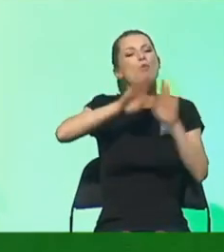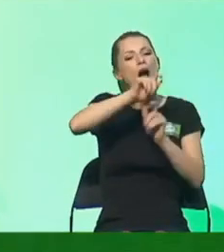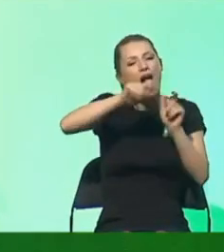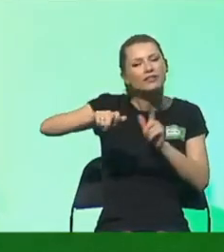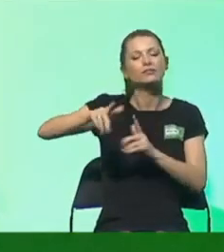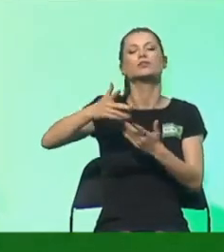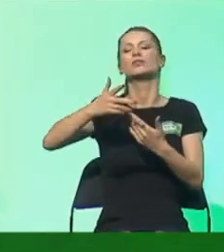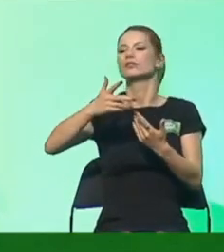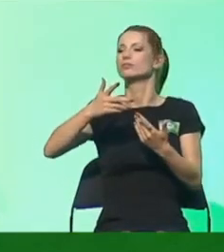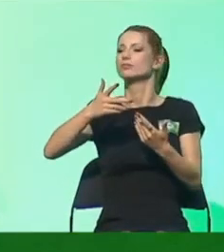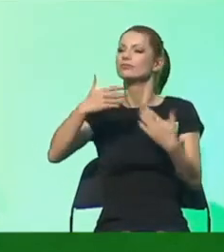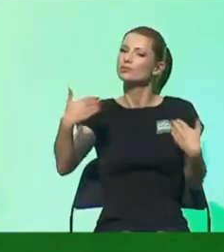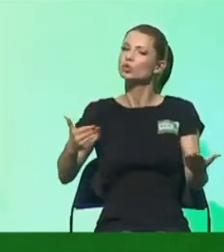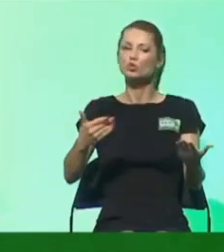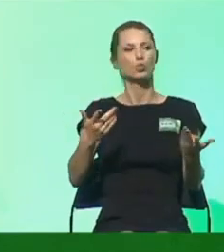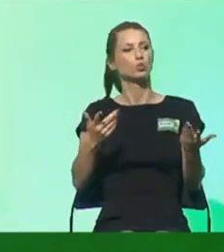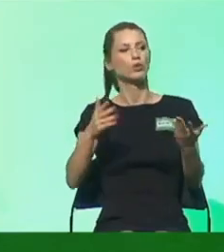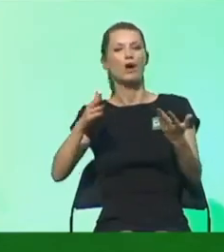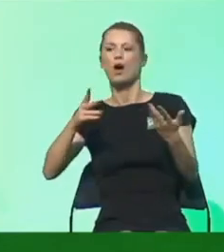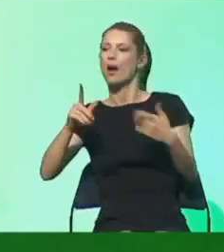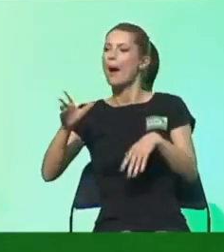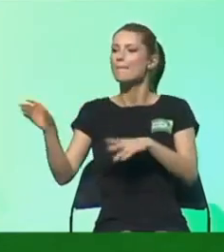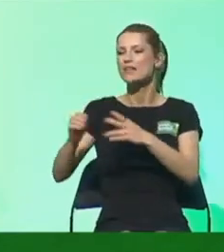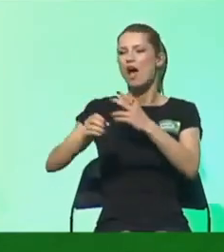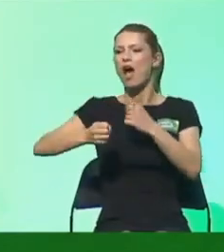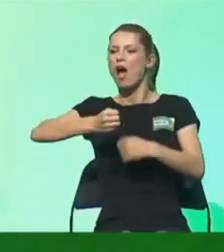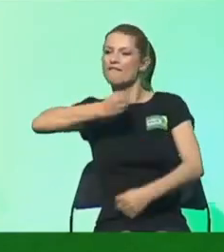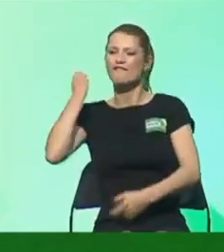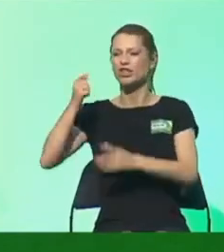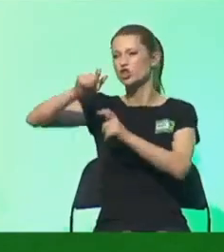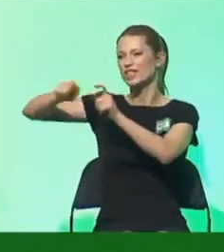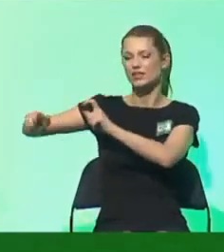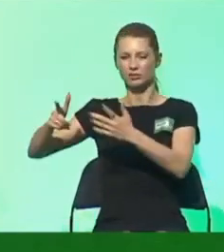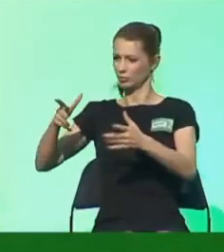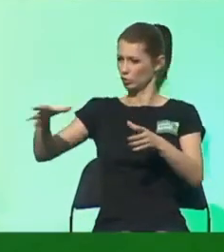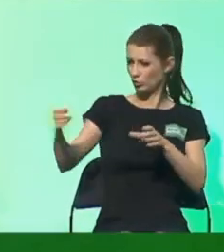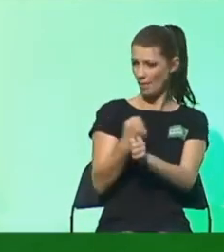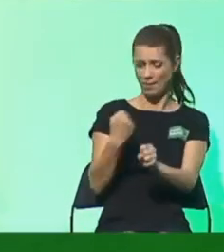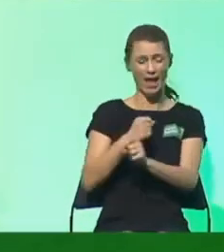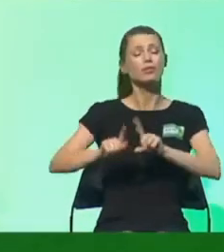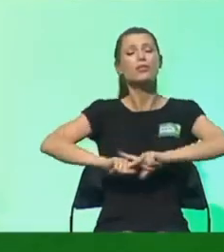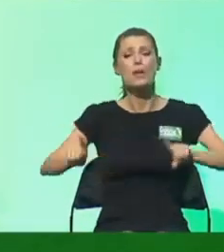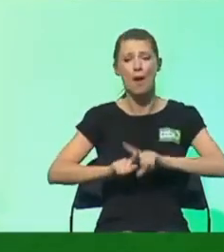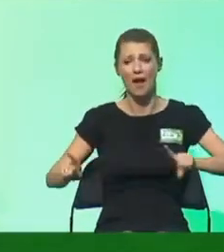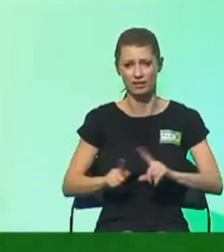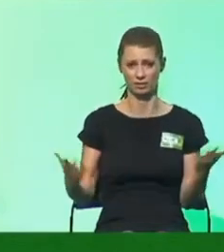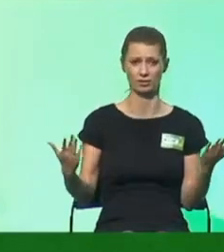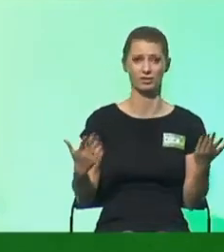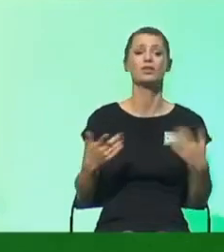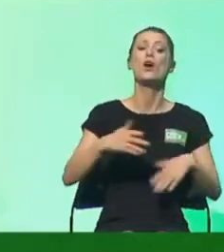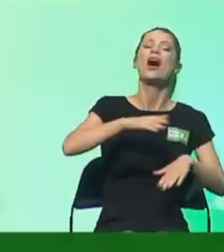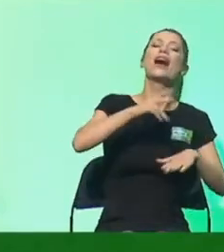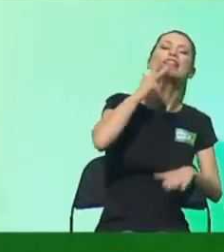Demokratinnen und Demokraten dürfen niemals gemeinsame Sache mit Faschistinnen und Faschisten machen. Dort, wo die Grenze zwischen der